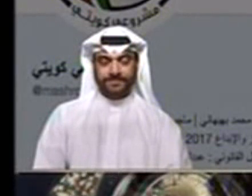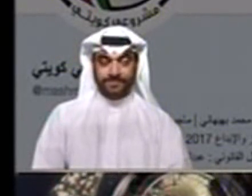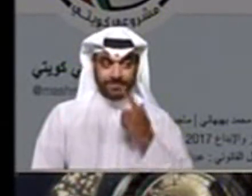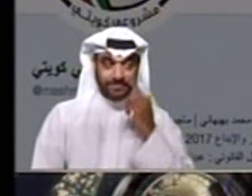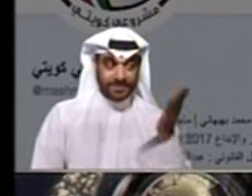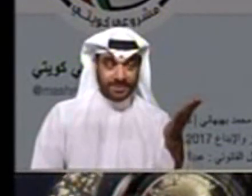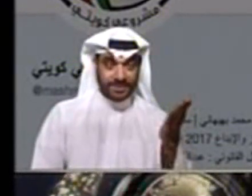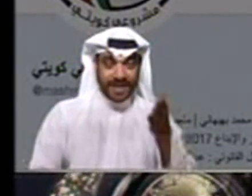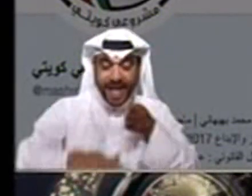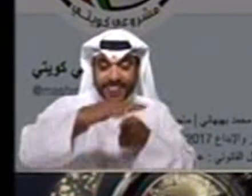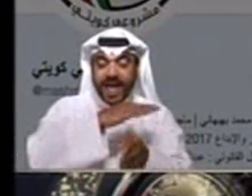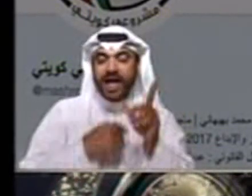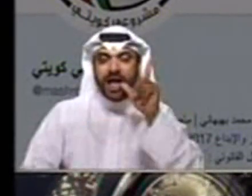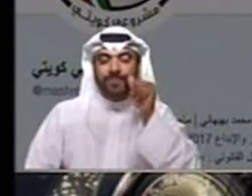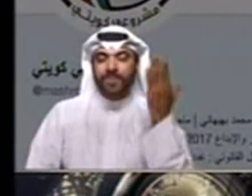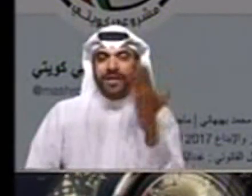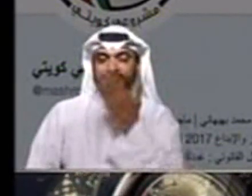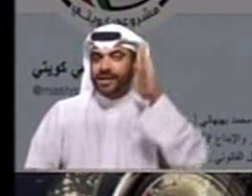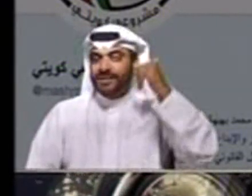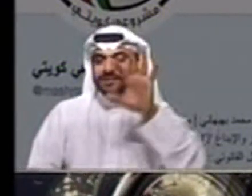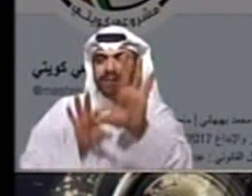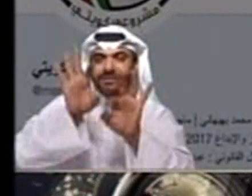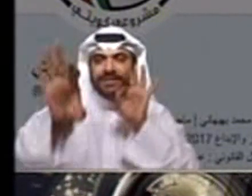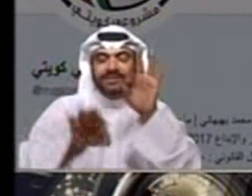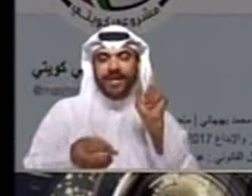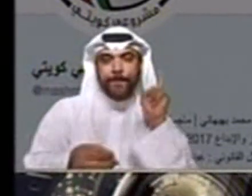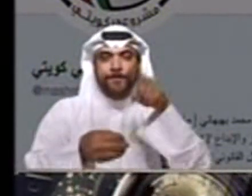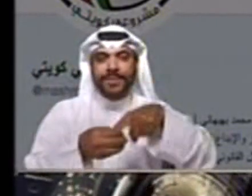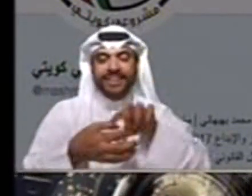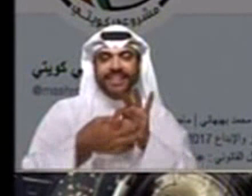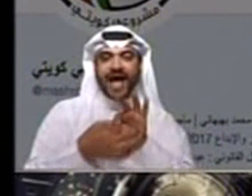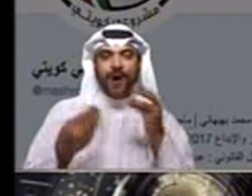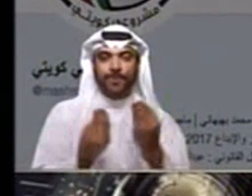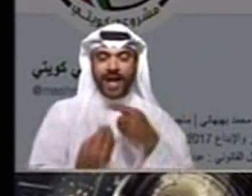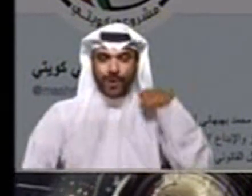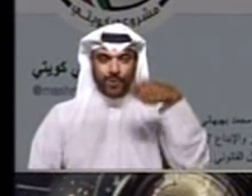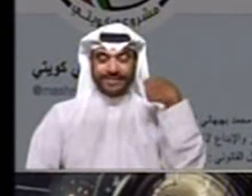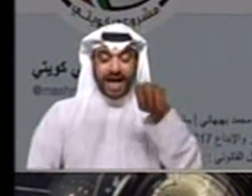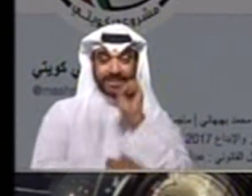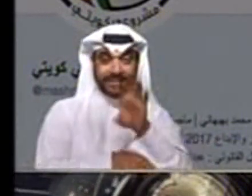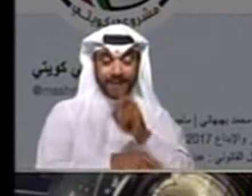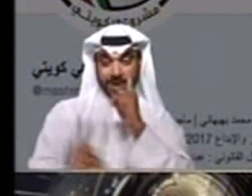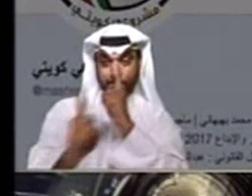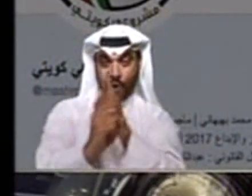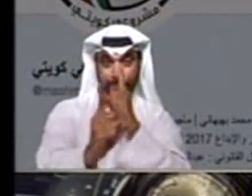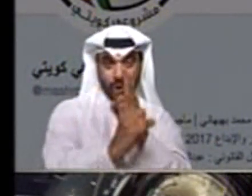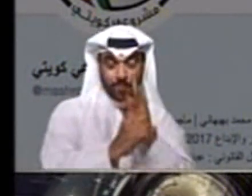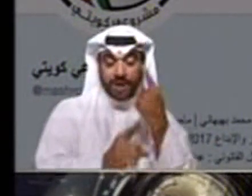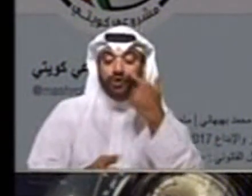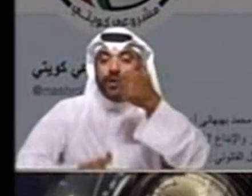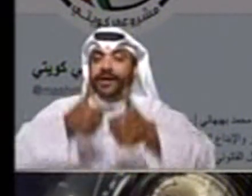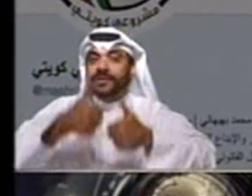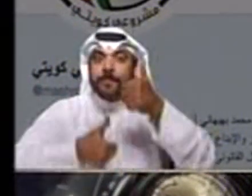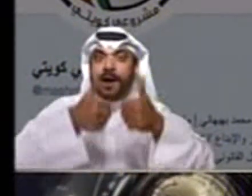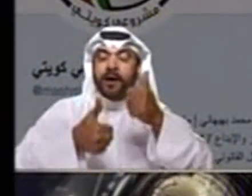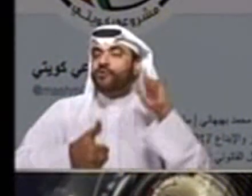طلبة هذه الأكاديمية يتم اختيارهم بالتعاون مع وزارة التربية بعد عمل مقابلات واختبارات معتمدة عالمية.